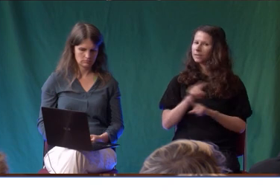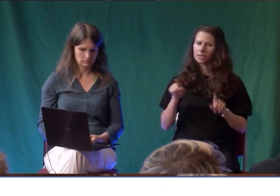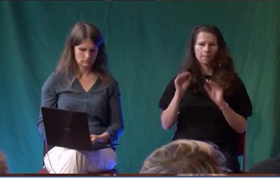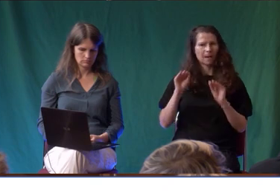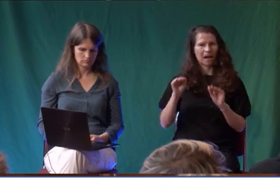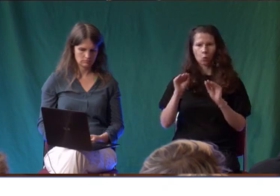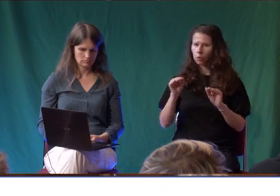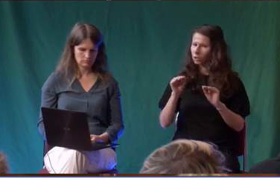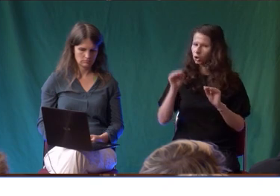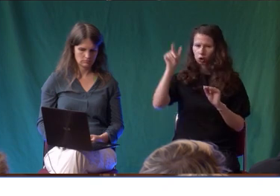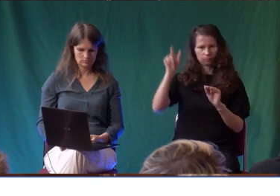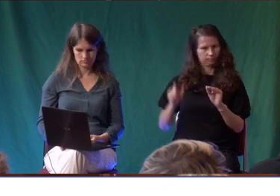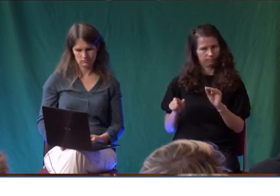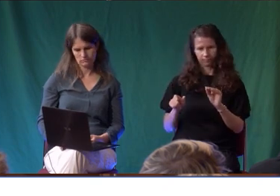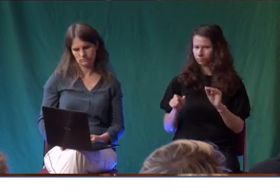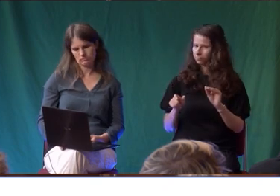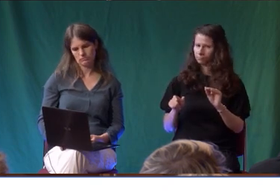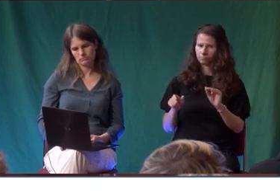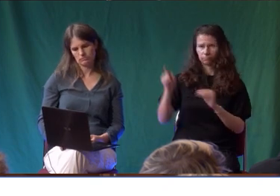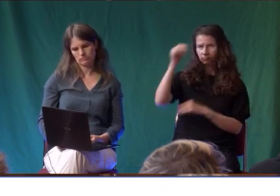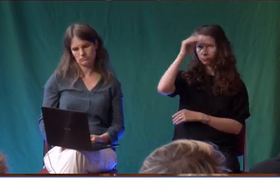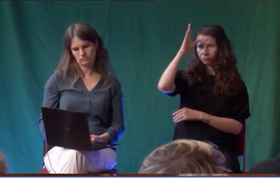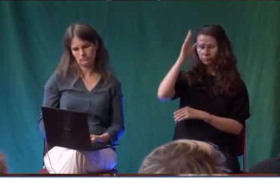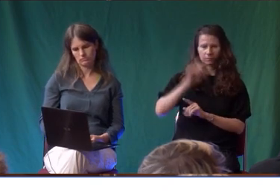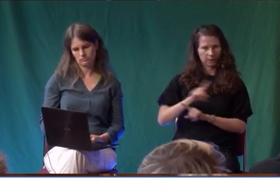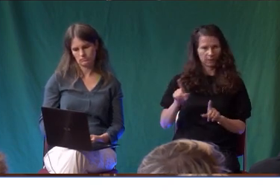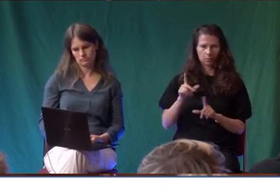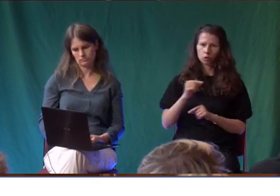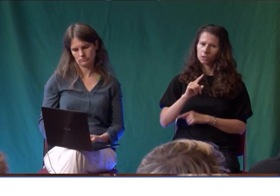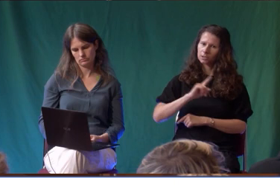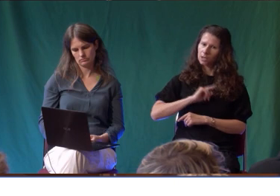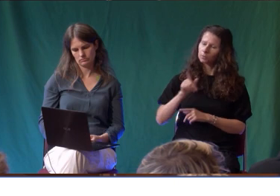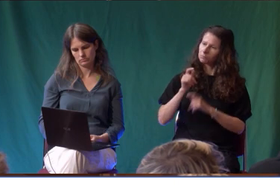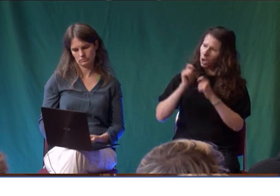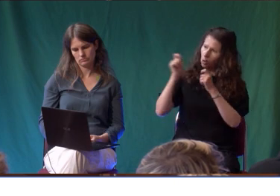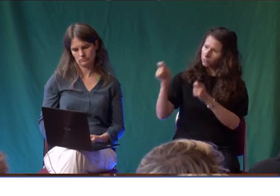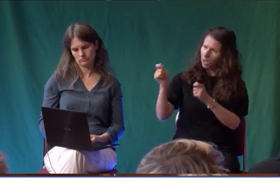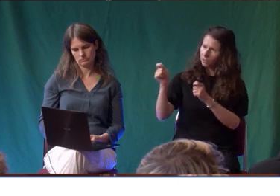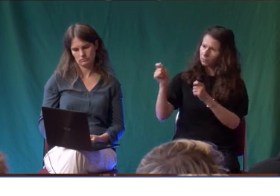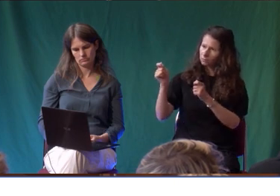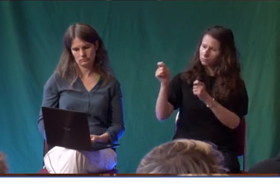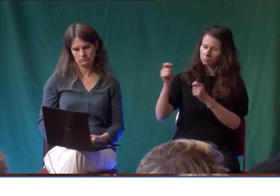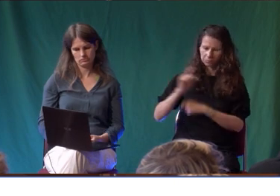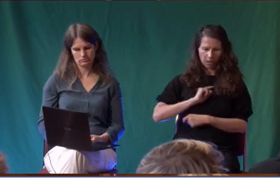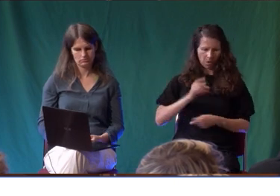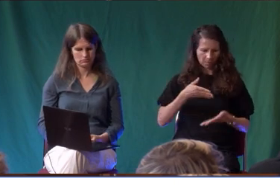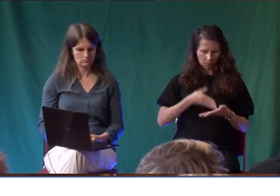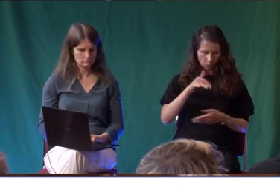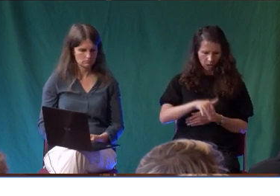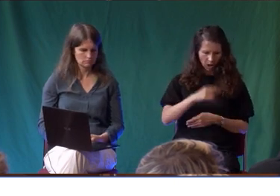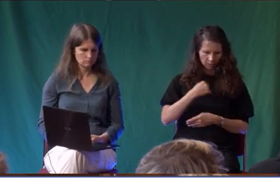Unterstützungskräfte es sind Menschen die in meinem Auftrag das tun was ich aufgrund meiner Behinderung nicht kann